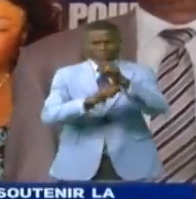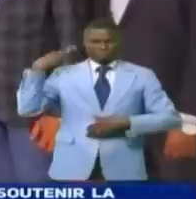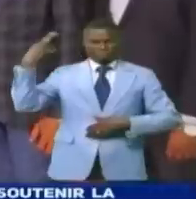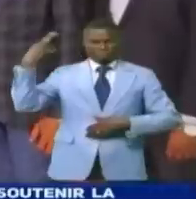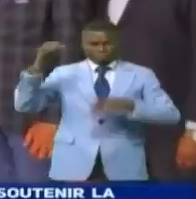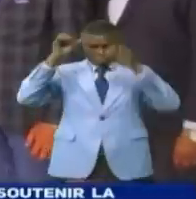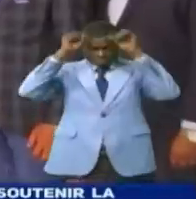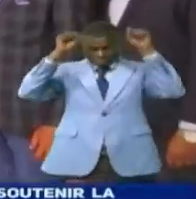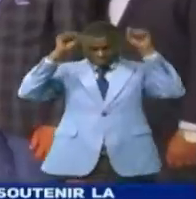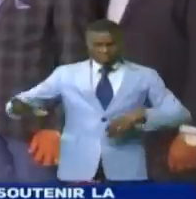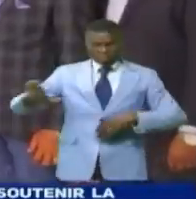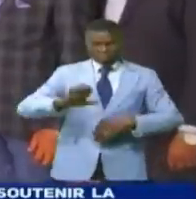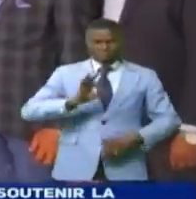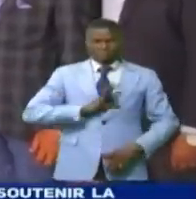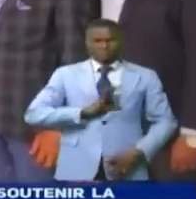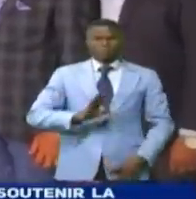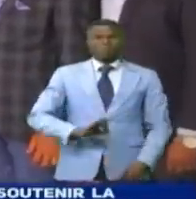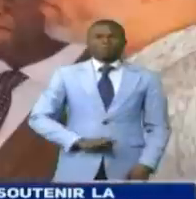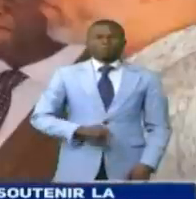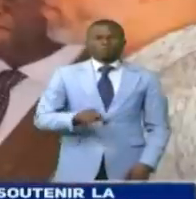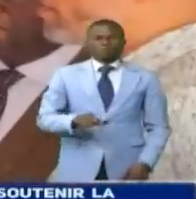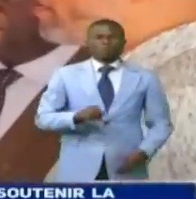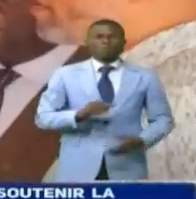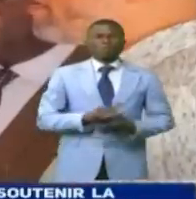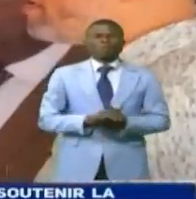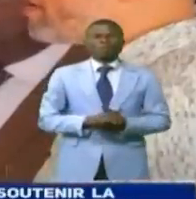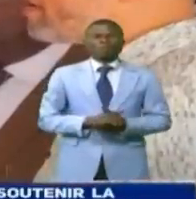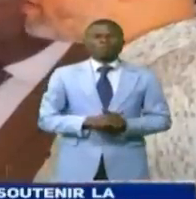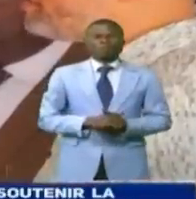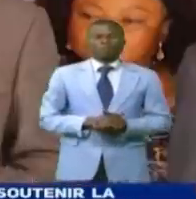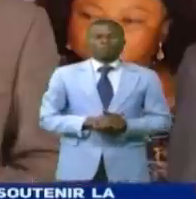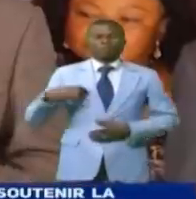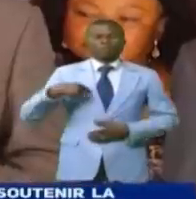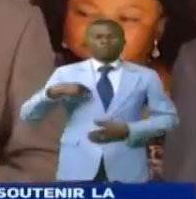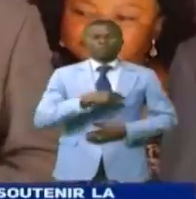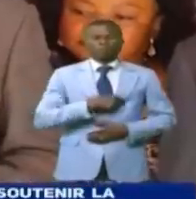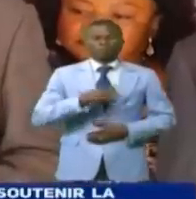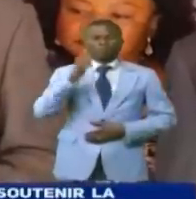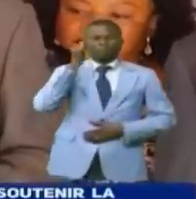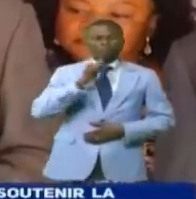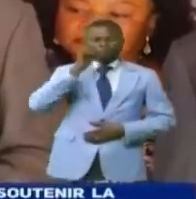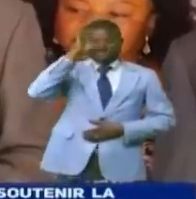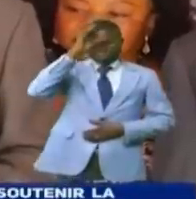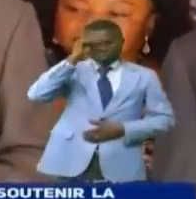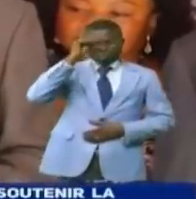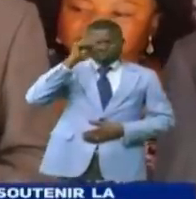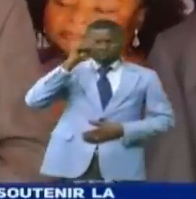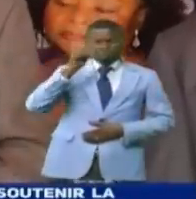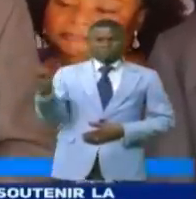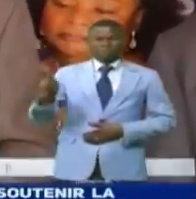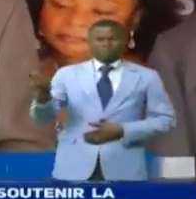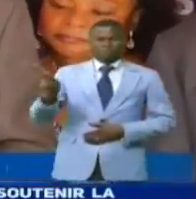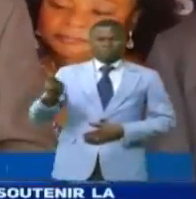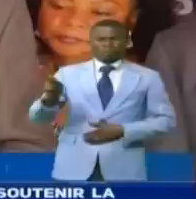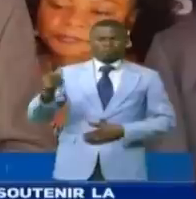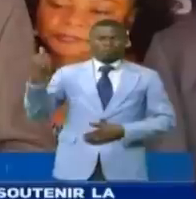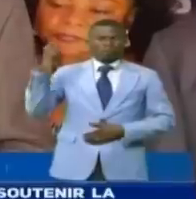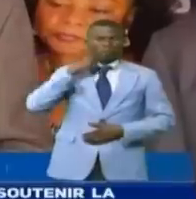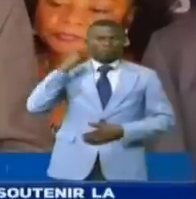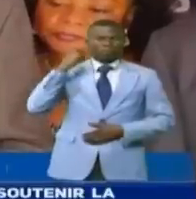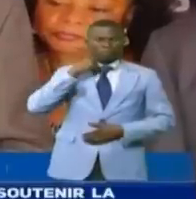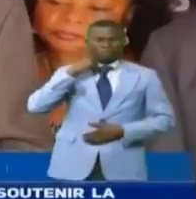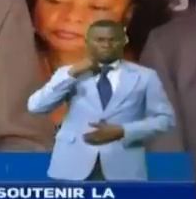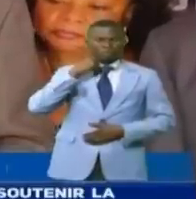du chef de l'État Félix-Antoine Tshisekedi Tshilombo. Nous, filles et fils de l'espace kassaïen, de cœur avec